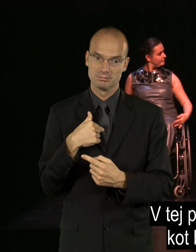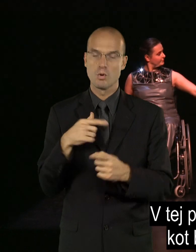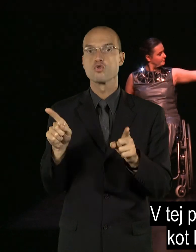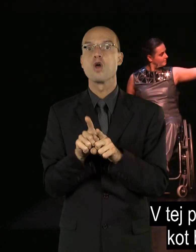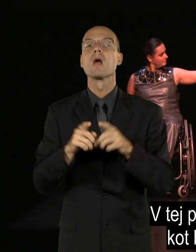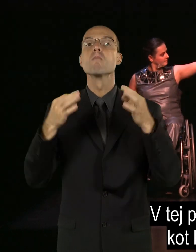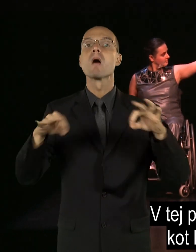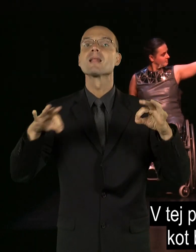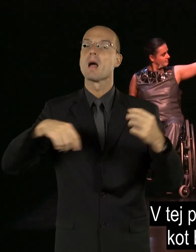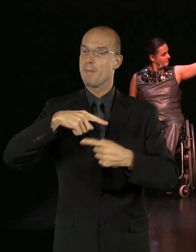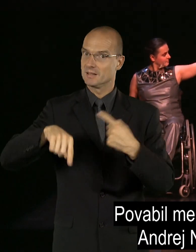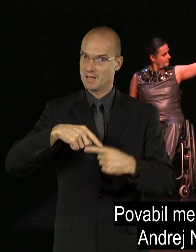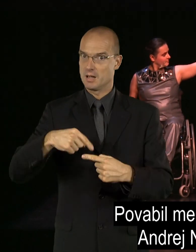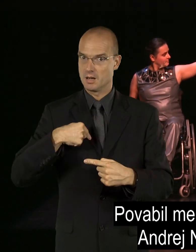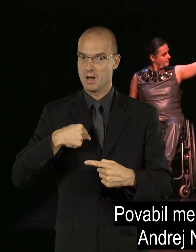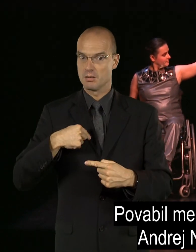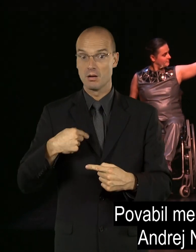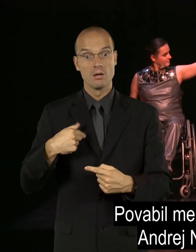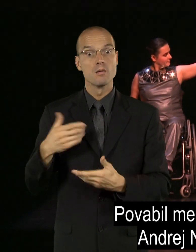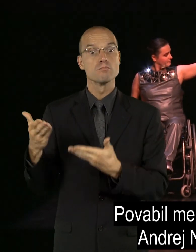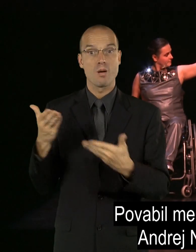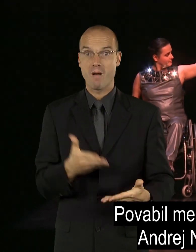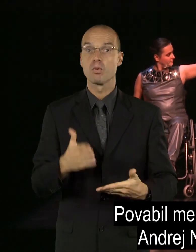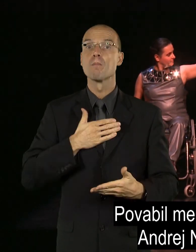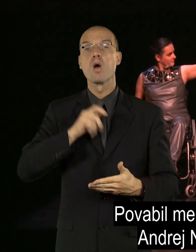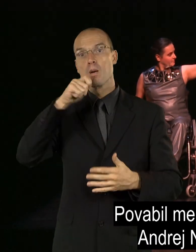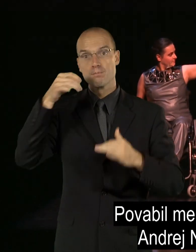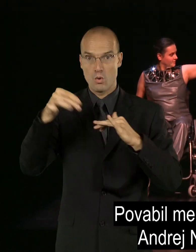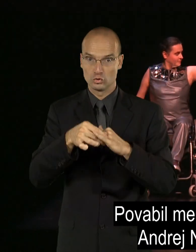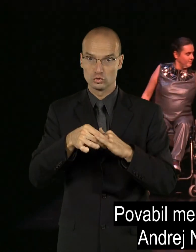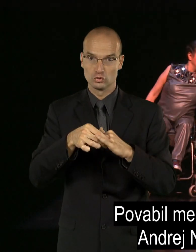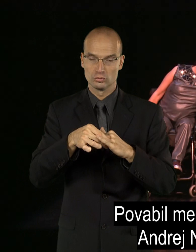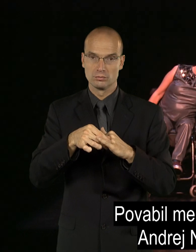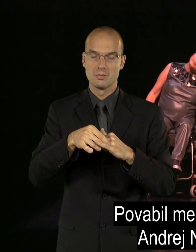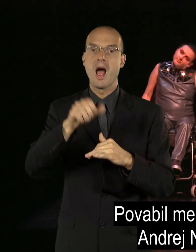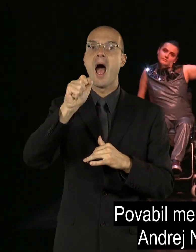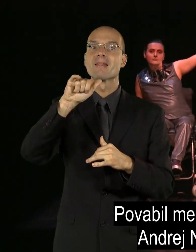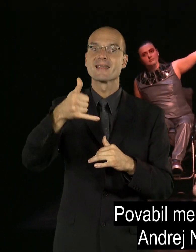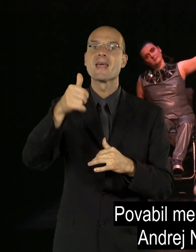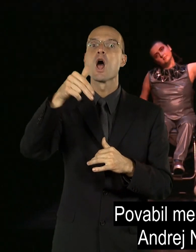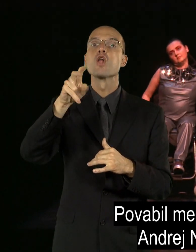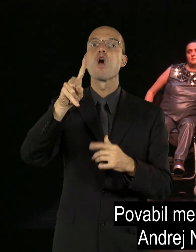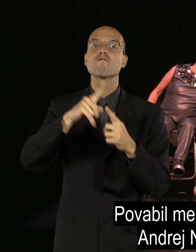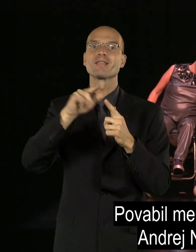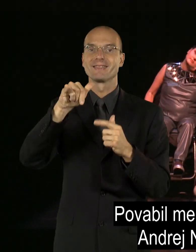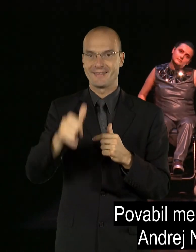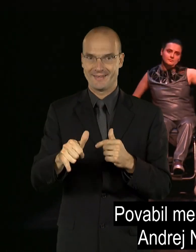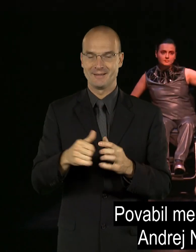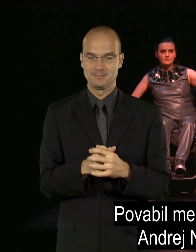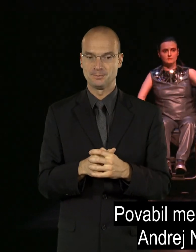baletna plesalka. Povabil me je pravzaprav moj mož, Andrej Novotny.